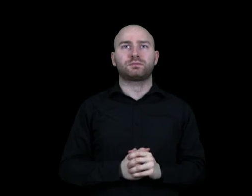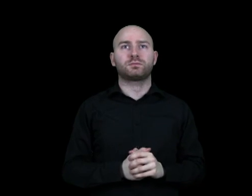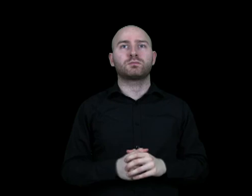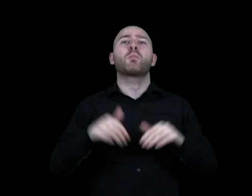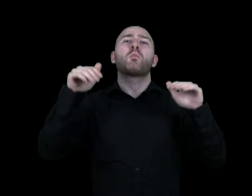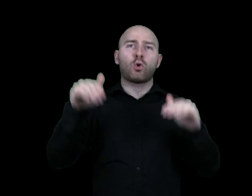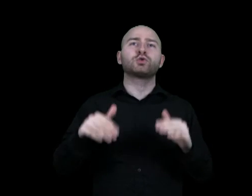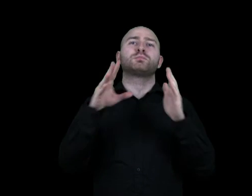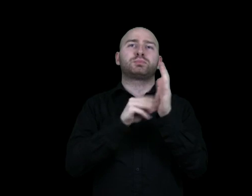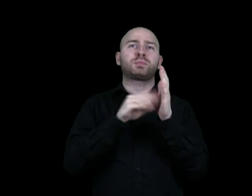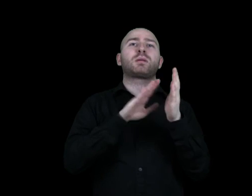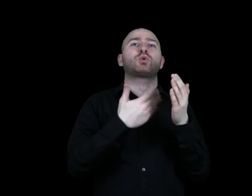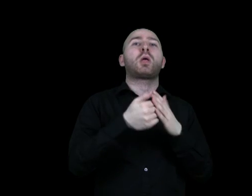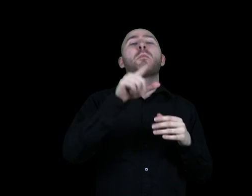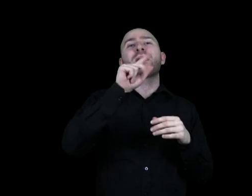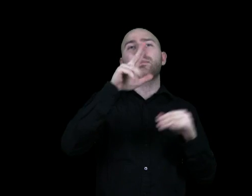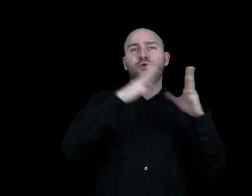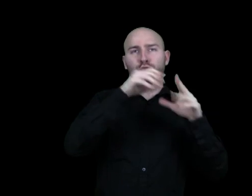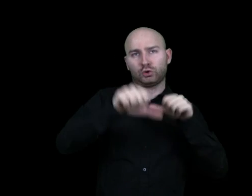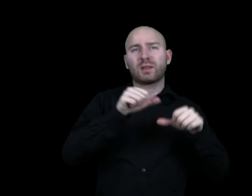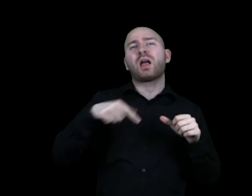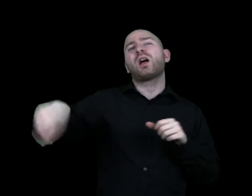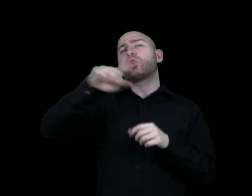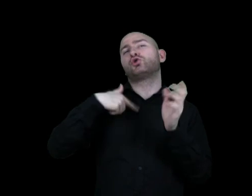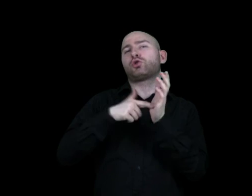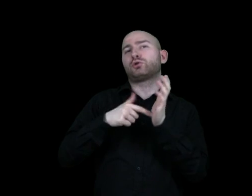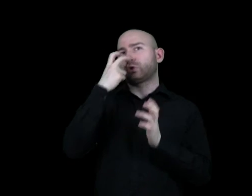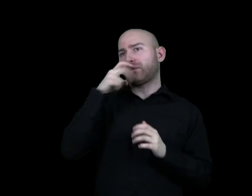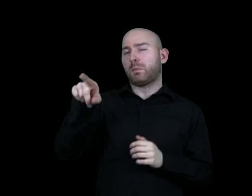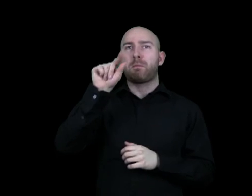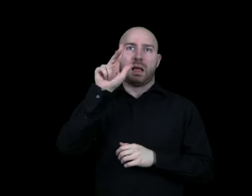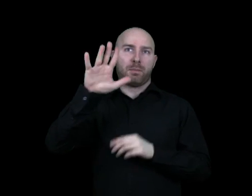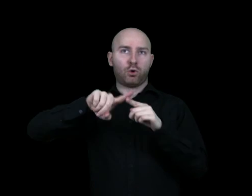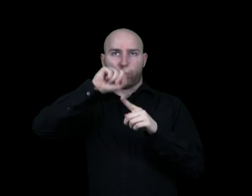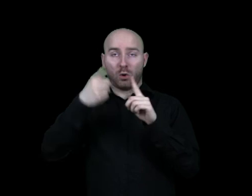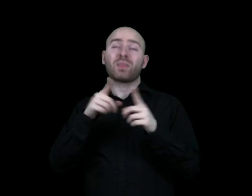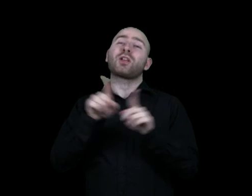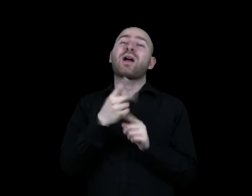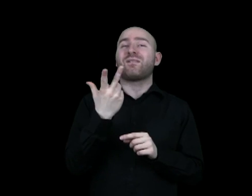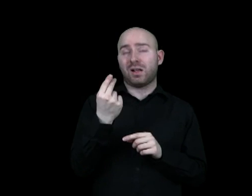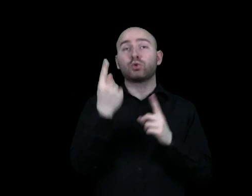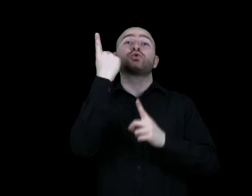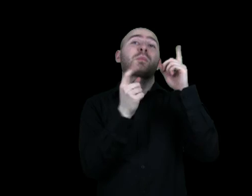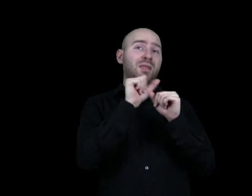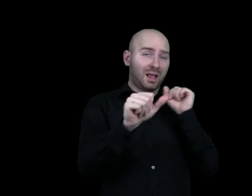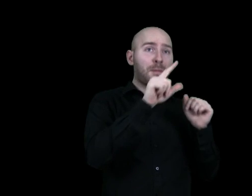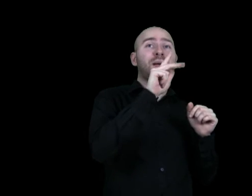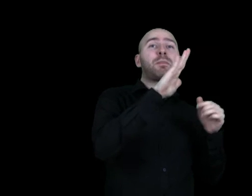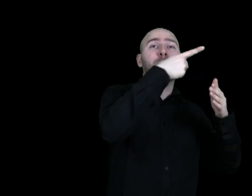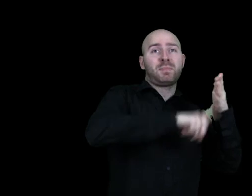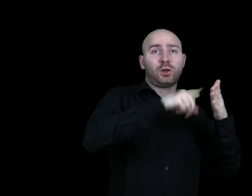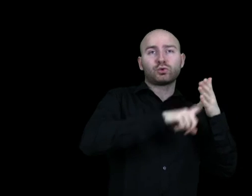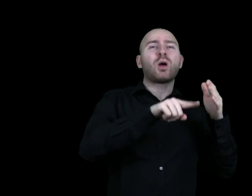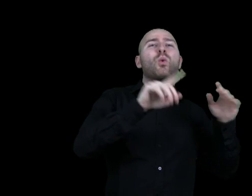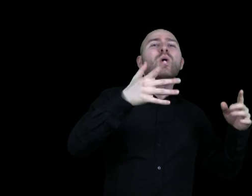Można by obliczać PKB dla dekady, ale zazwyczaj interesuje nas PKB roczny, albo kwartalny. Czasami szacuje się PKB